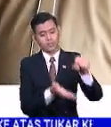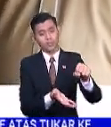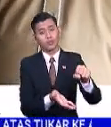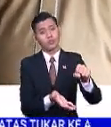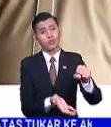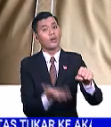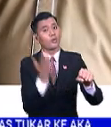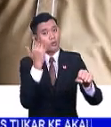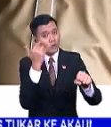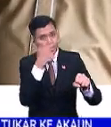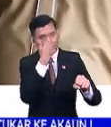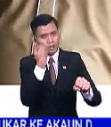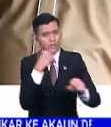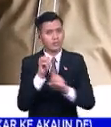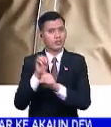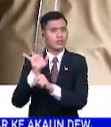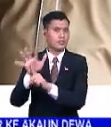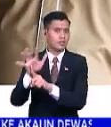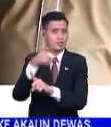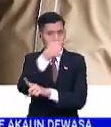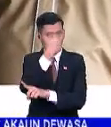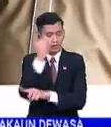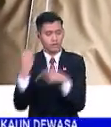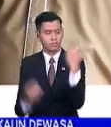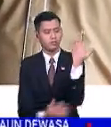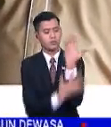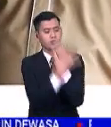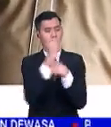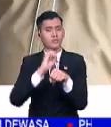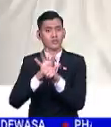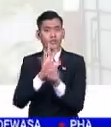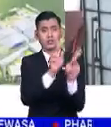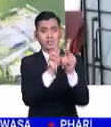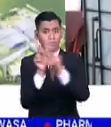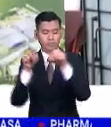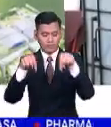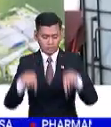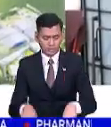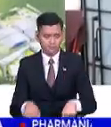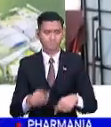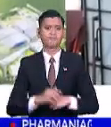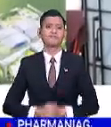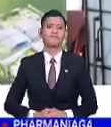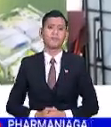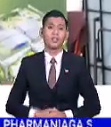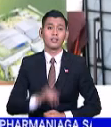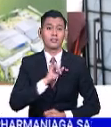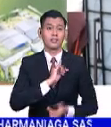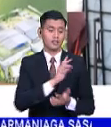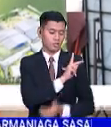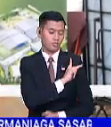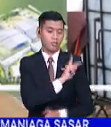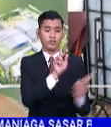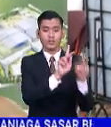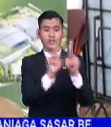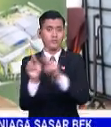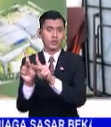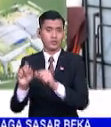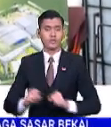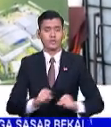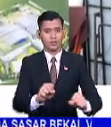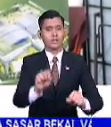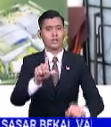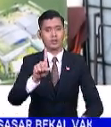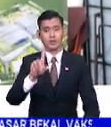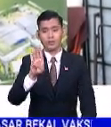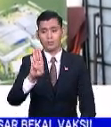kerana ramai yang yang terkesan di kampung kami inilah. Saya bagi sebagai ketua kampung Sungai Balak mengucapkan